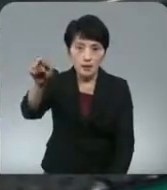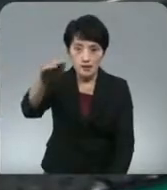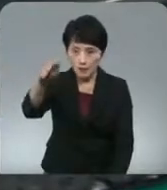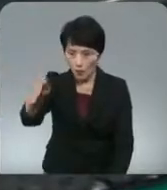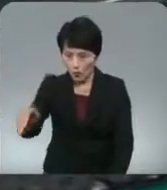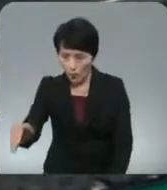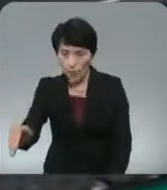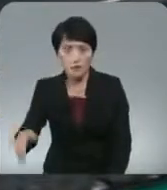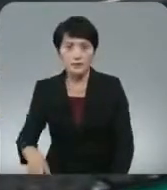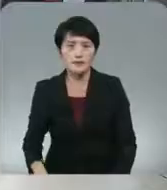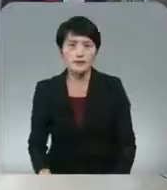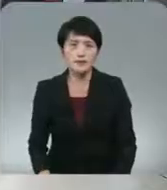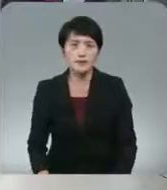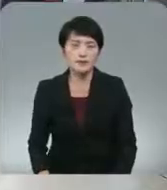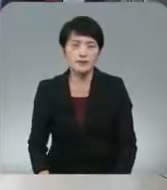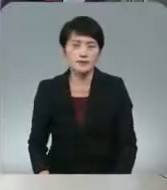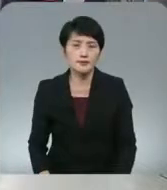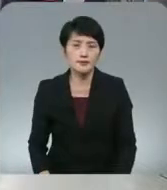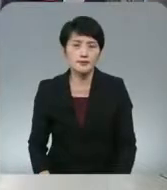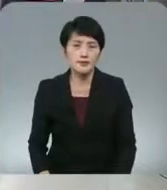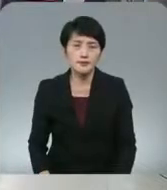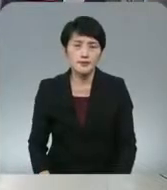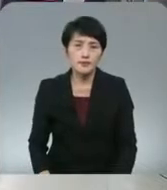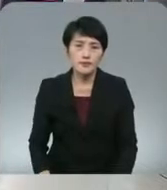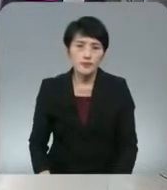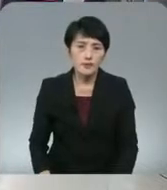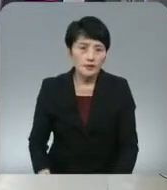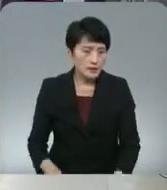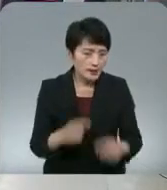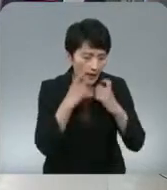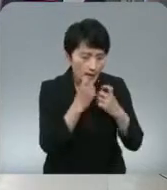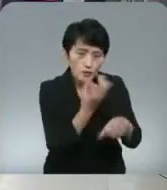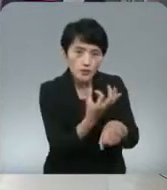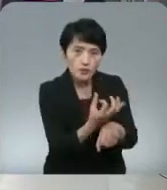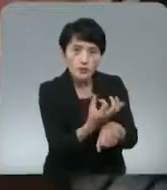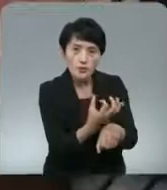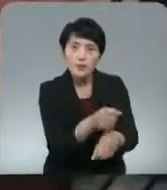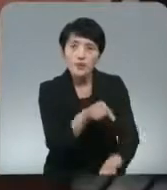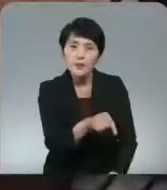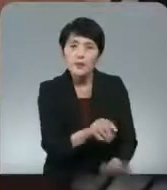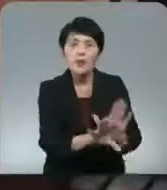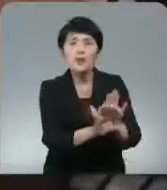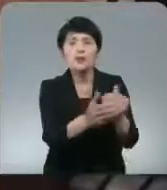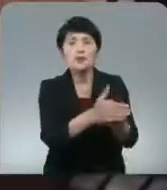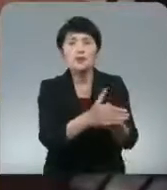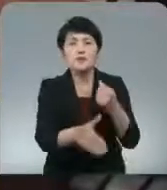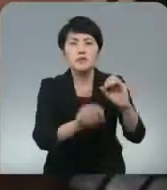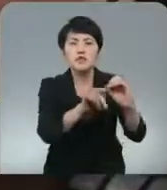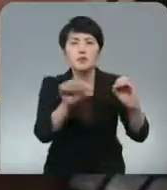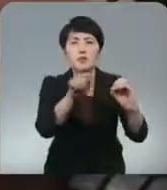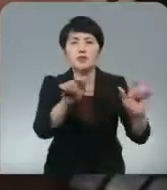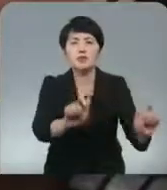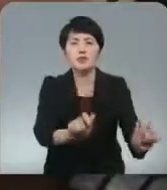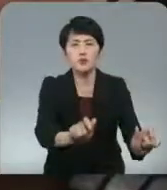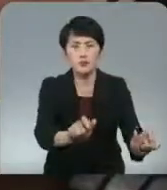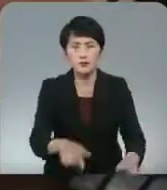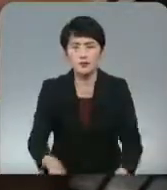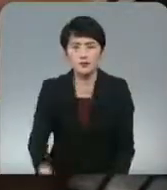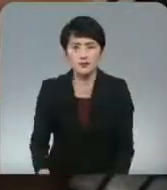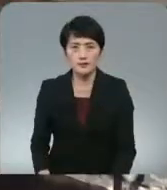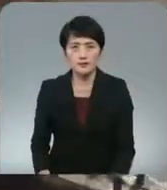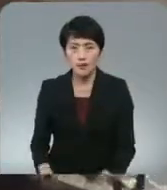без ней кассовыми показателями потребительской активности и корпоративных инвестиций на фоне быстрого распространения